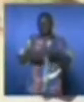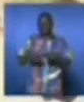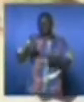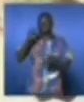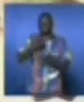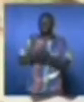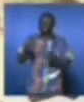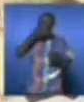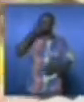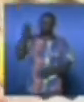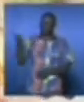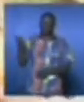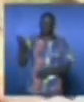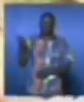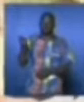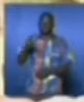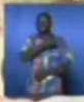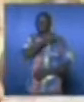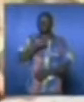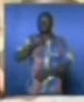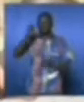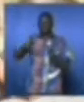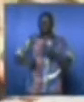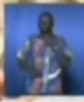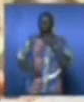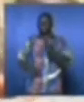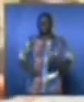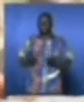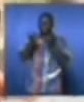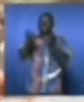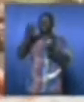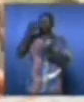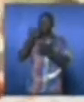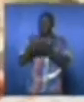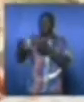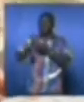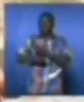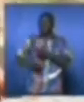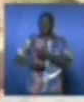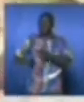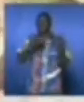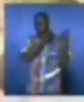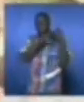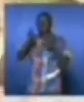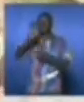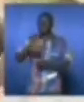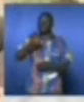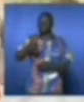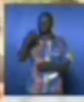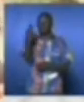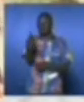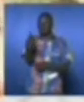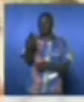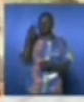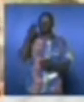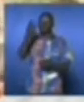meilleurs. Voilà. Et je peux dire que ça, c'est grâce à la bonne base qu'ils ont reçue ici depuis la classe de CP1. Constatons même que le premier